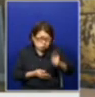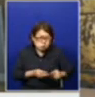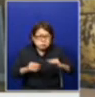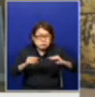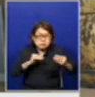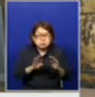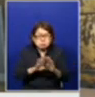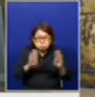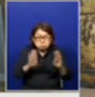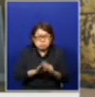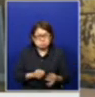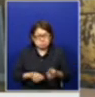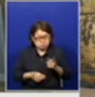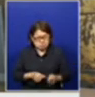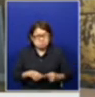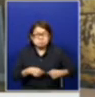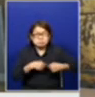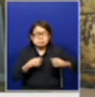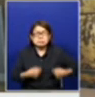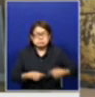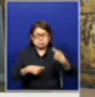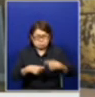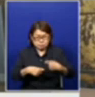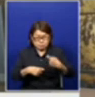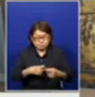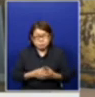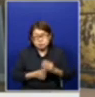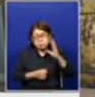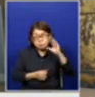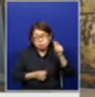พ่อแม่บางคนไม่ได้ไปทำงานเพราะต้องดูลูกให้เรียน